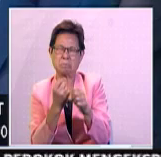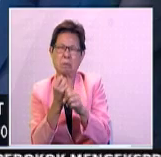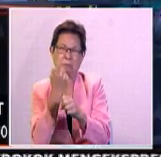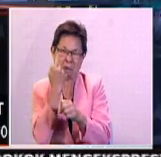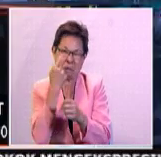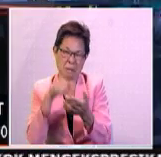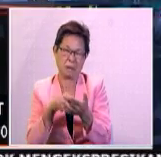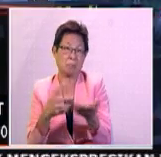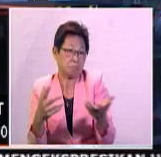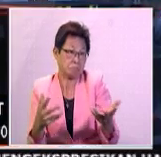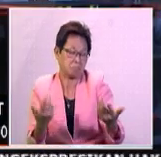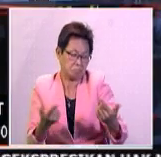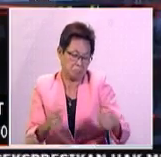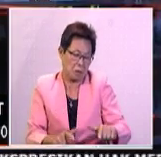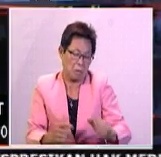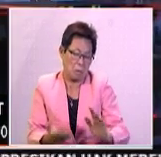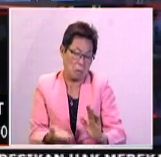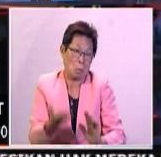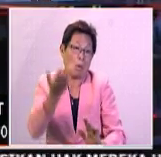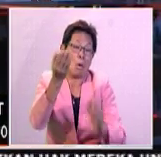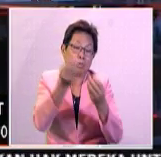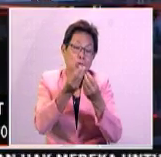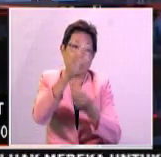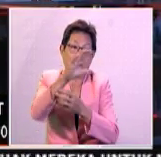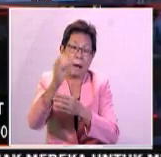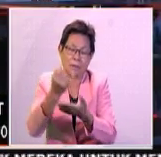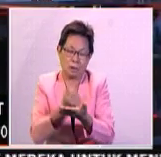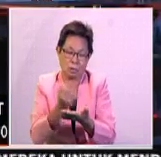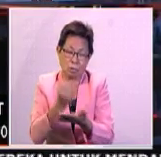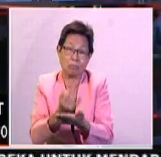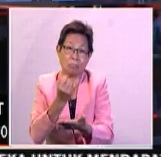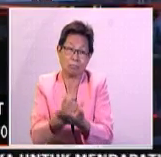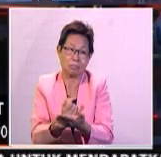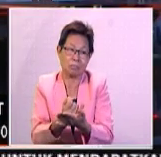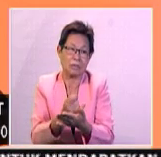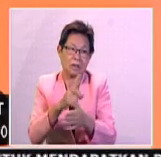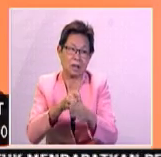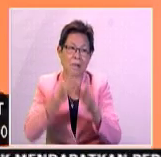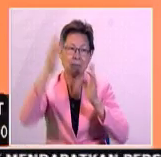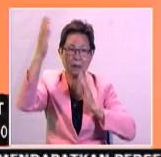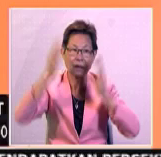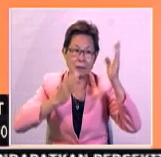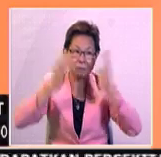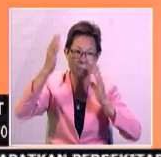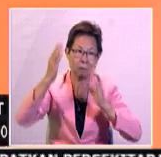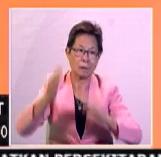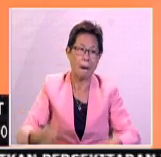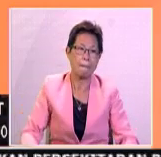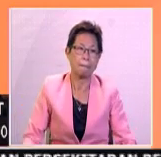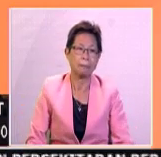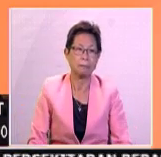ini walaupun berlaku peningkatan jumlah syarikat insurans takaful di negara ini.